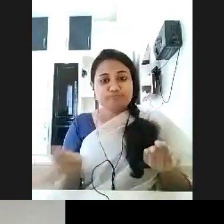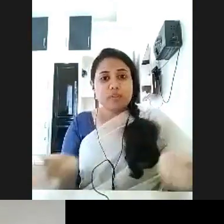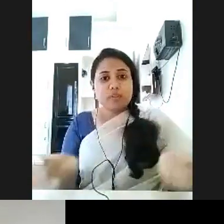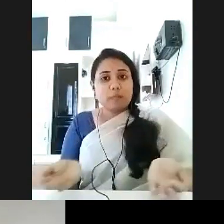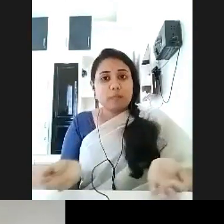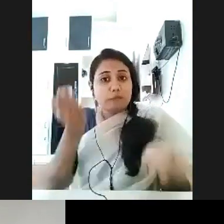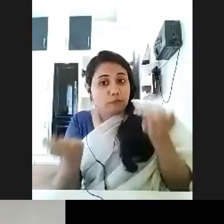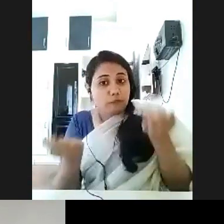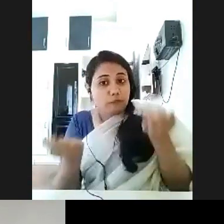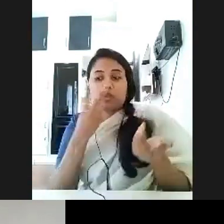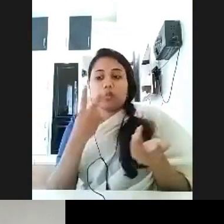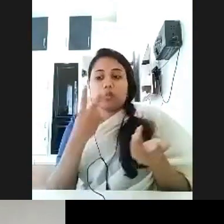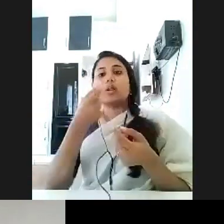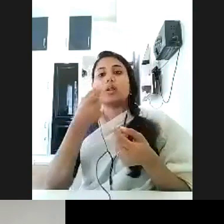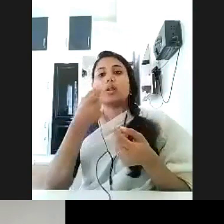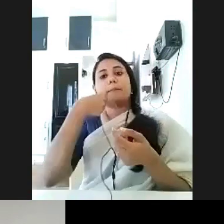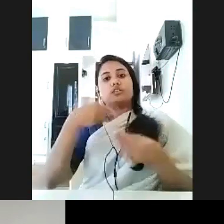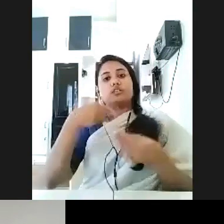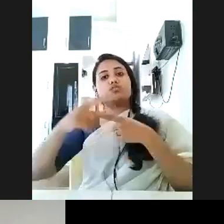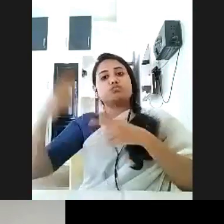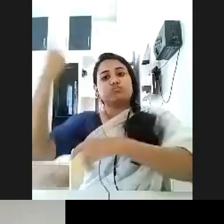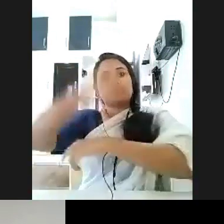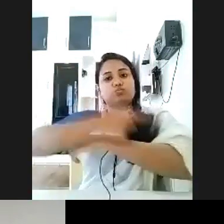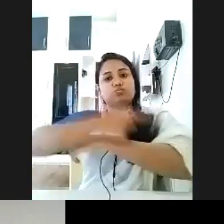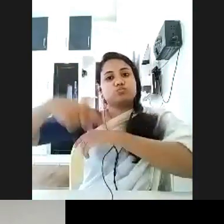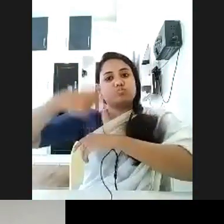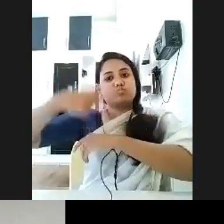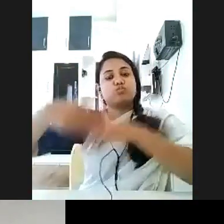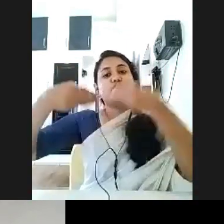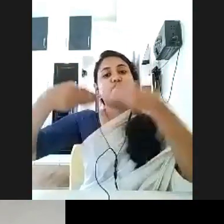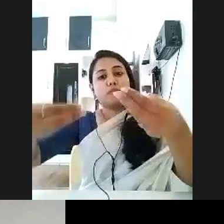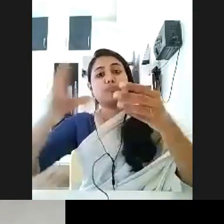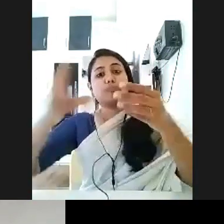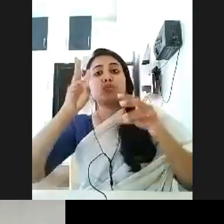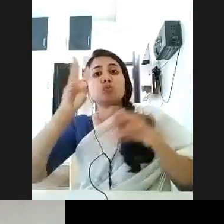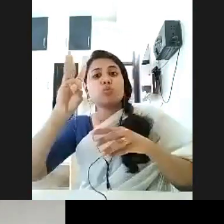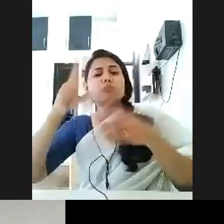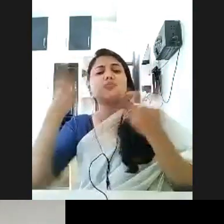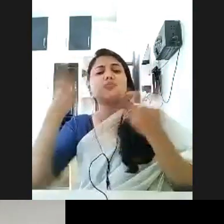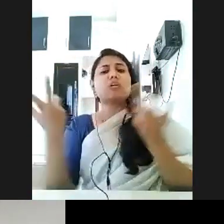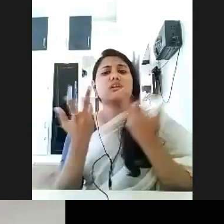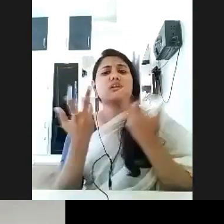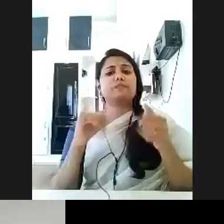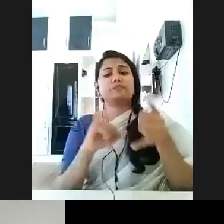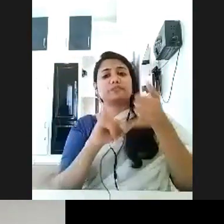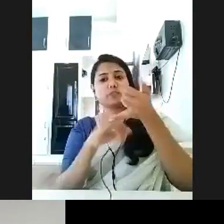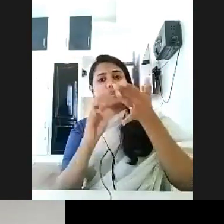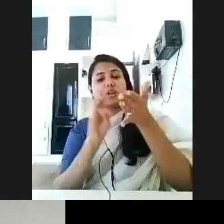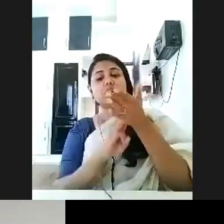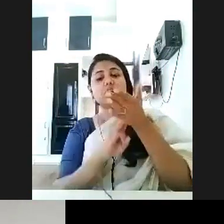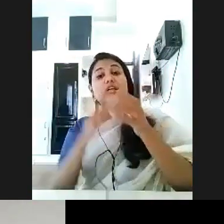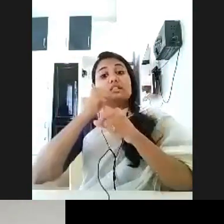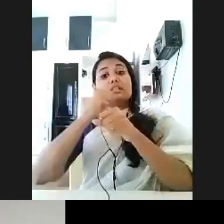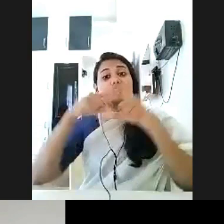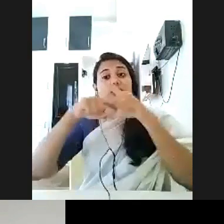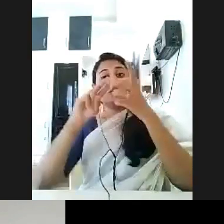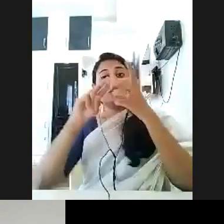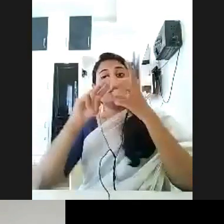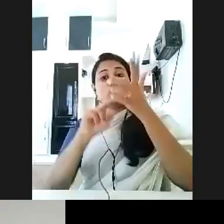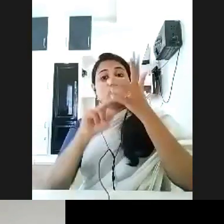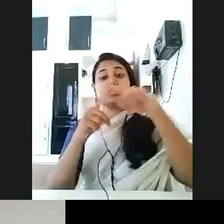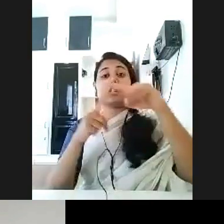ആ രീതിയിലോട്ടാണ് ഡെയിലി മരുന്ന് കൊടുത്തു വരുന്നത്. മൂന്നാമത്തെ രീതിയിൽ കൊടുക്കുന്നത് സോൾഗൻസ്മ പറഞ്ഞ ജീൻ തെറാപ്പി. ജീൻ